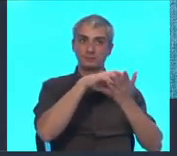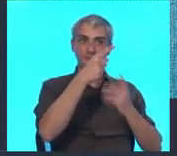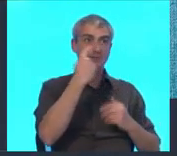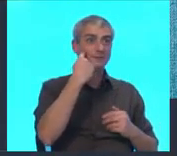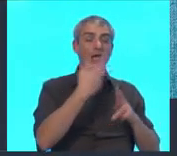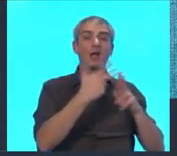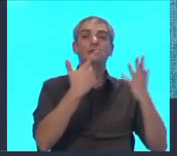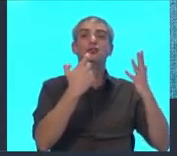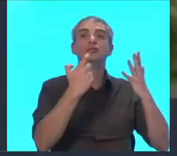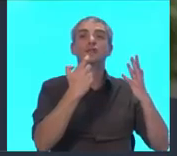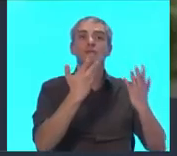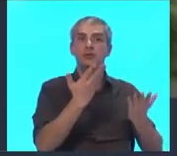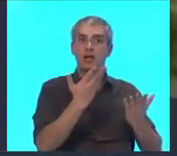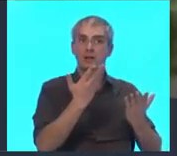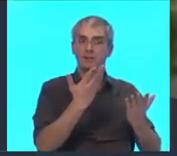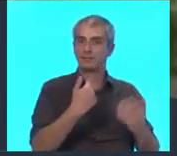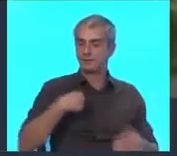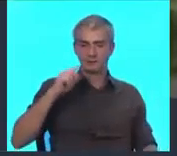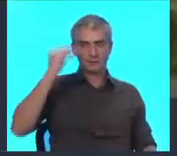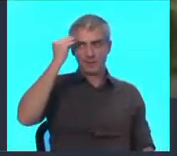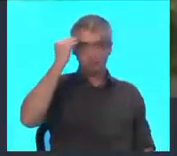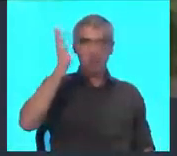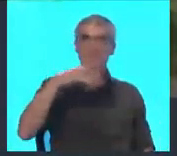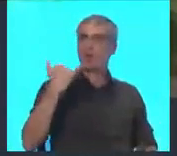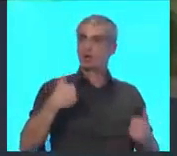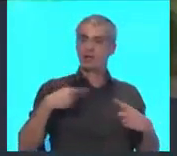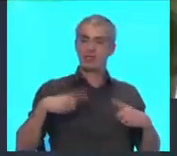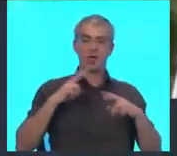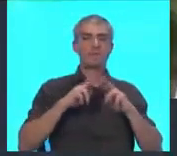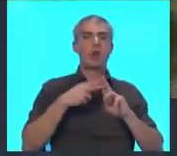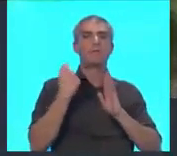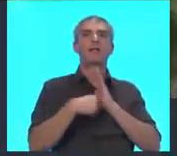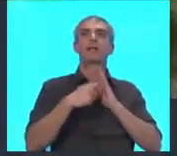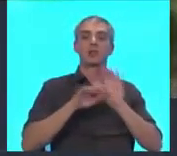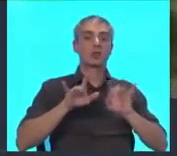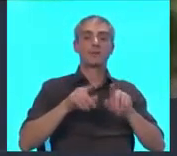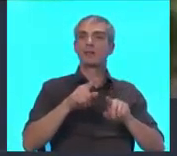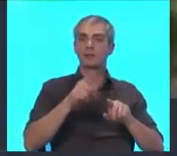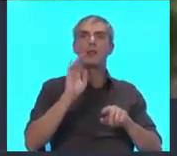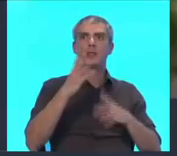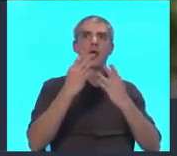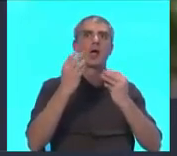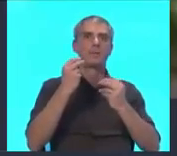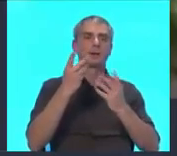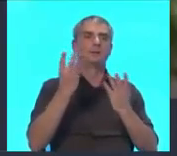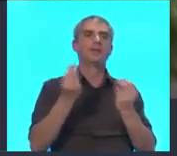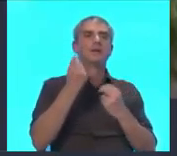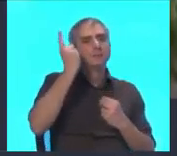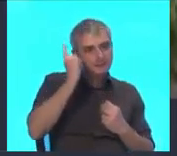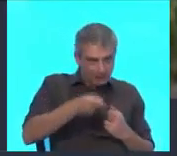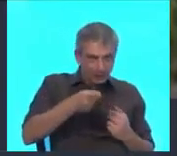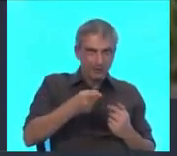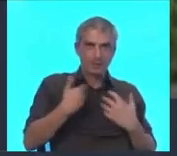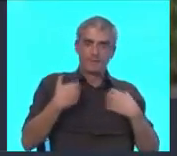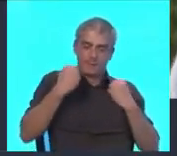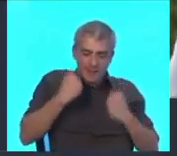70 שקלים. אנחנו צריכים לזכור שלמרות שאנחנו היום חיים גם בעולם של קניות באונליין, יש עדיין לא מעט קטגוריות שמצריכות את הביטחון,